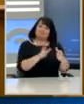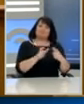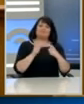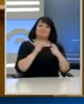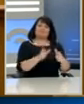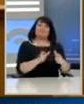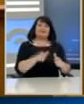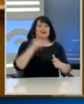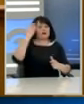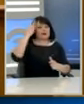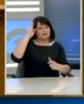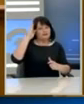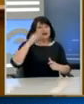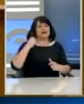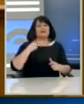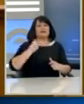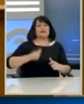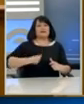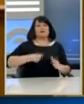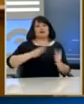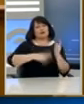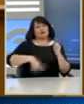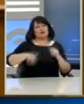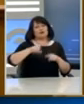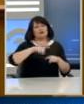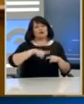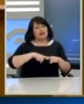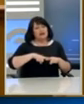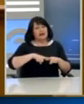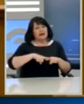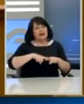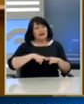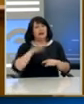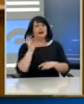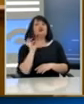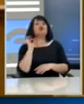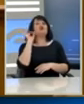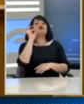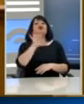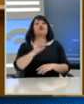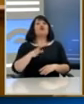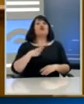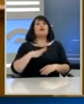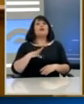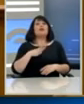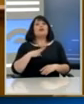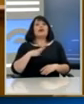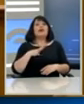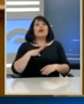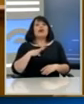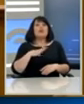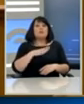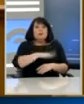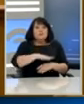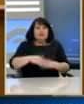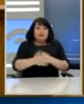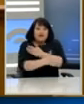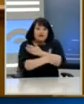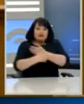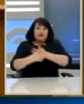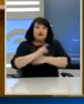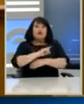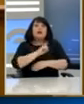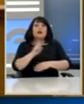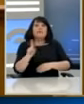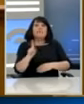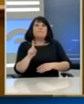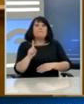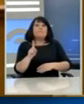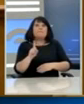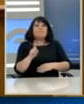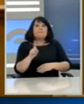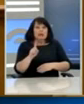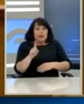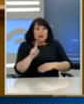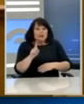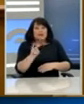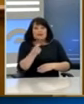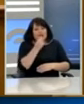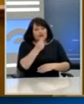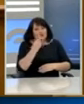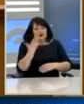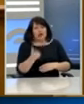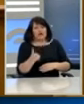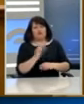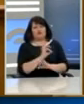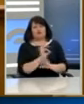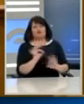στα γυμνάσια και στα δημοτικά της χώρας. Σκοπός μας η ουσιαστική καταπολέμηση της παιδικής φτώχειας και της επισητιστικής ανασφάλειας των